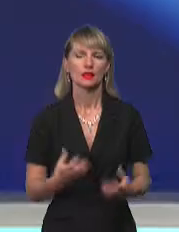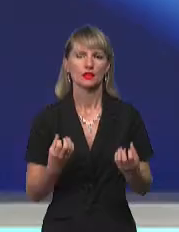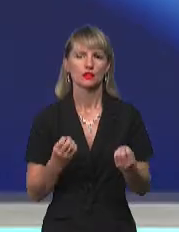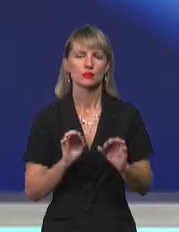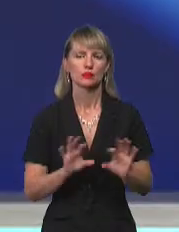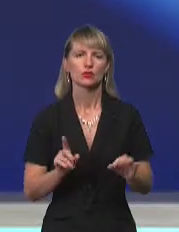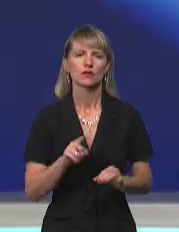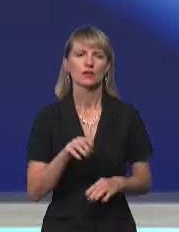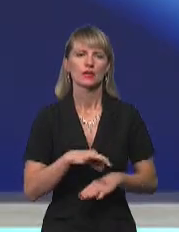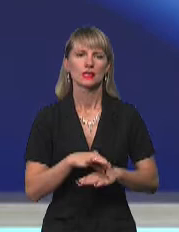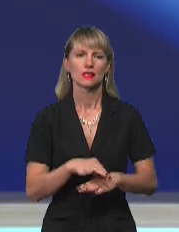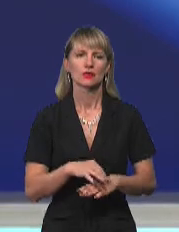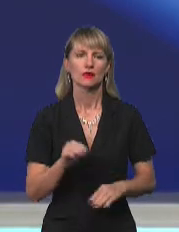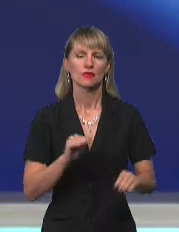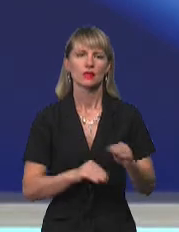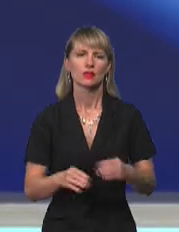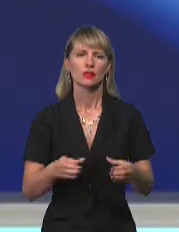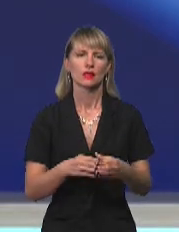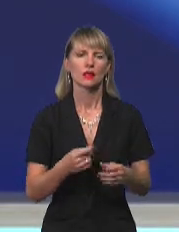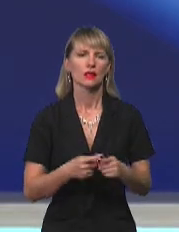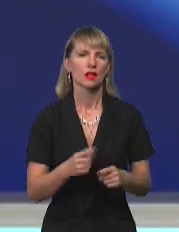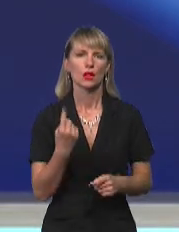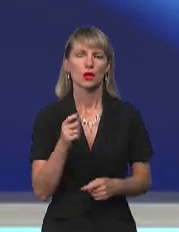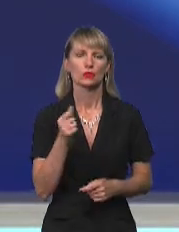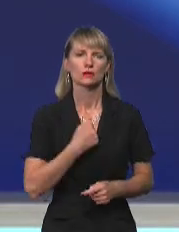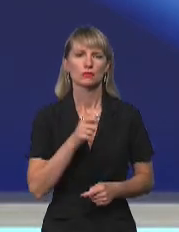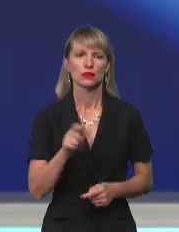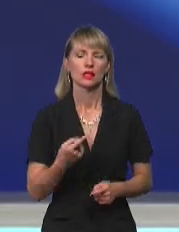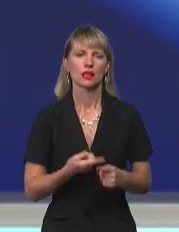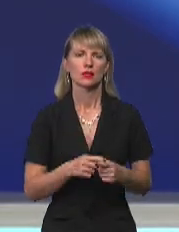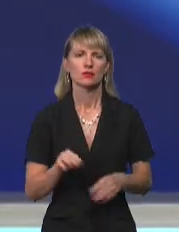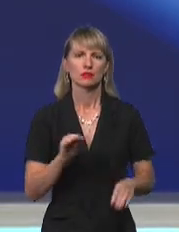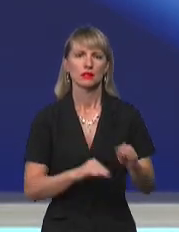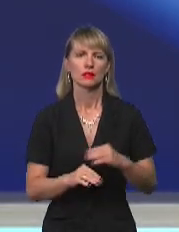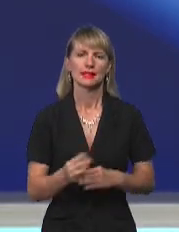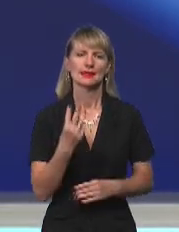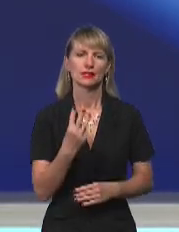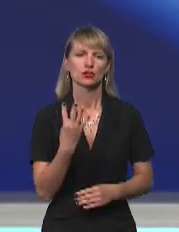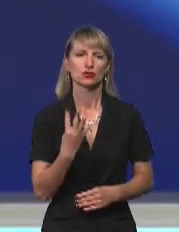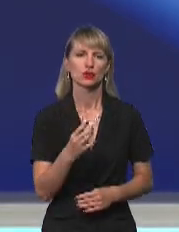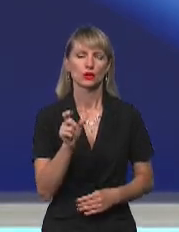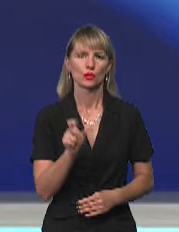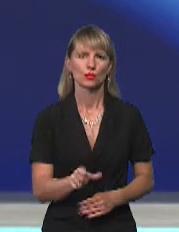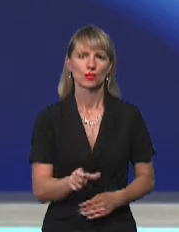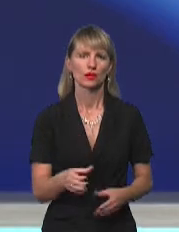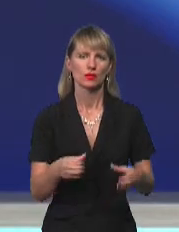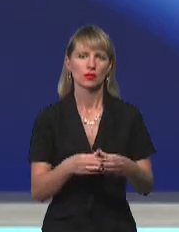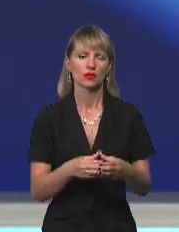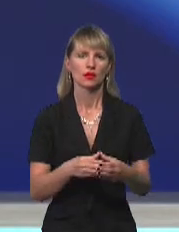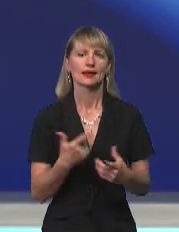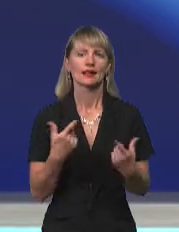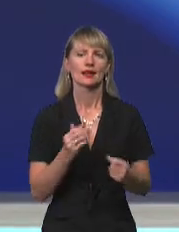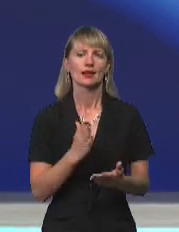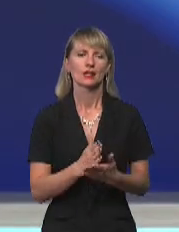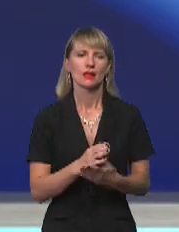пояснювалось, вони несуть у складі наряду. Це не один військовослужбовець Національної гвардії. Це наряд зі складу 3-4 військовослужбовців, де є старший